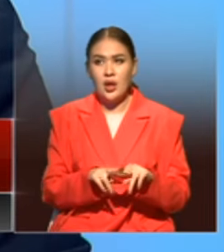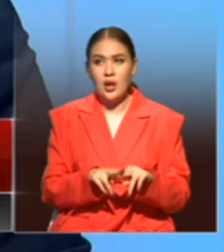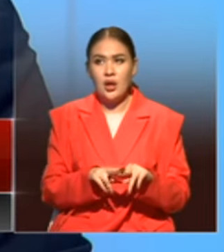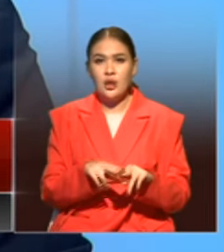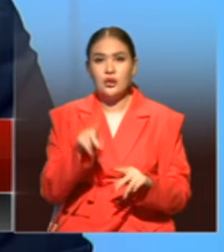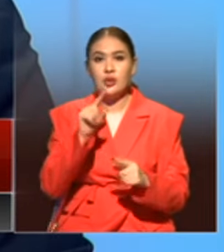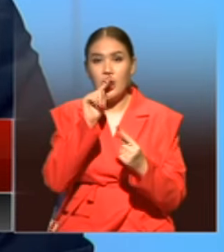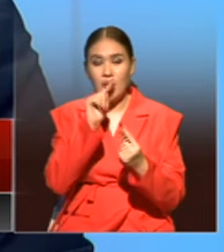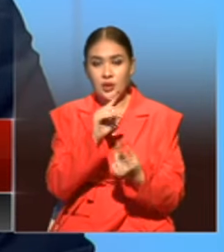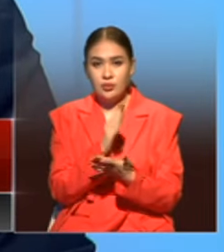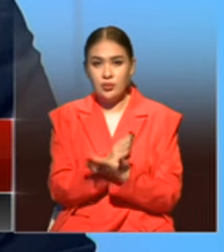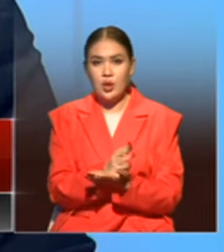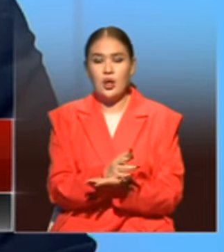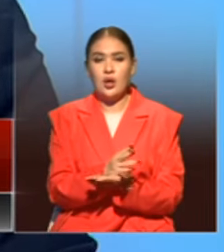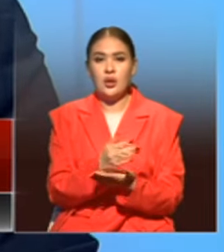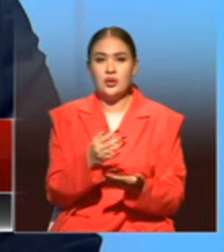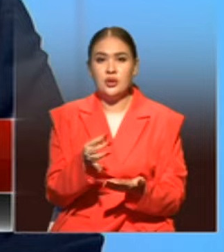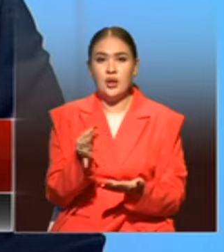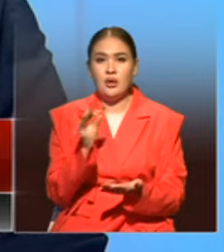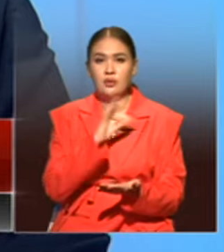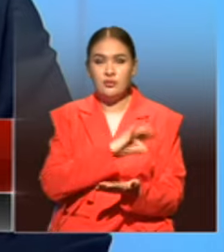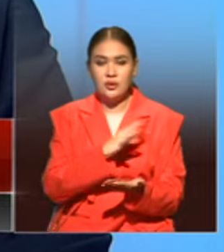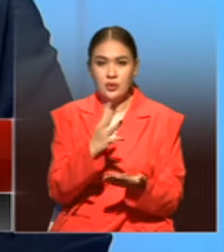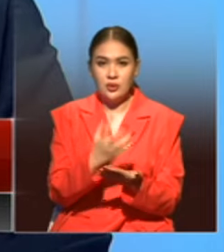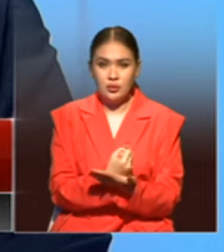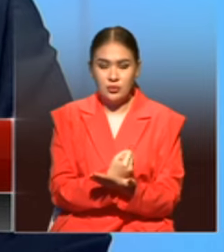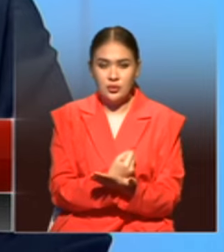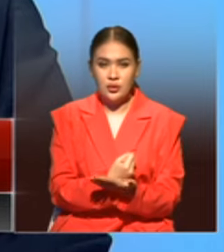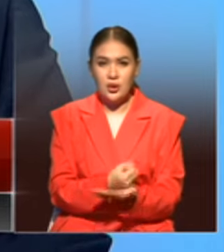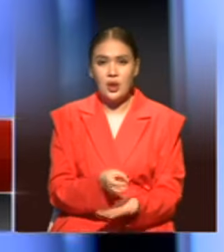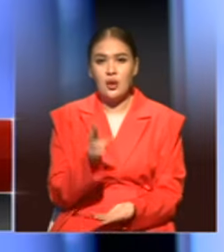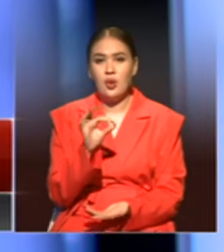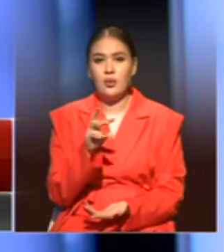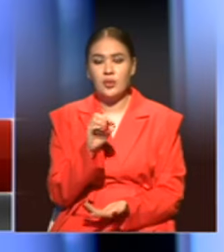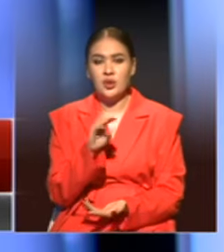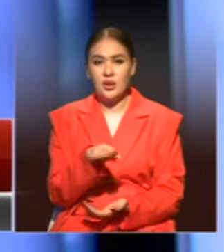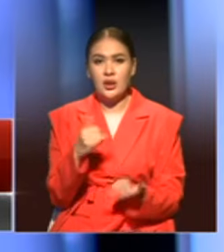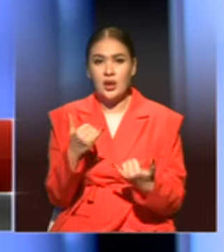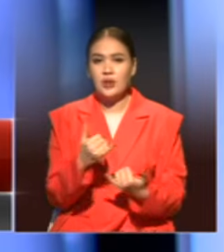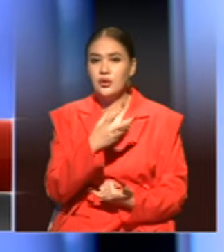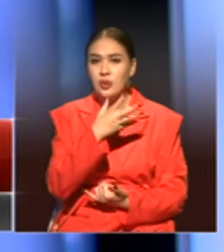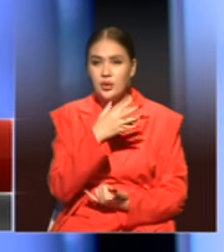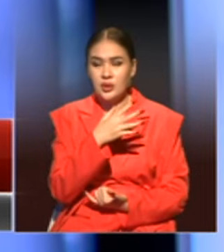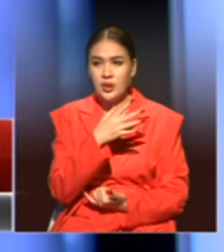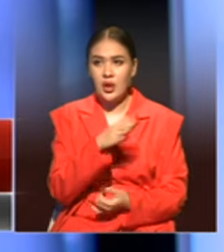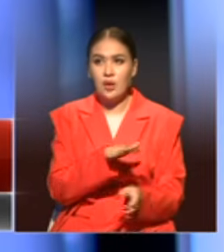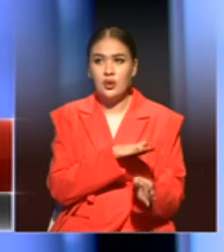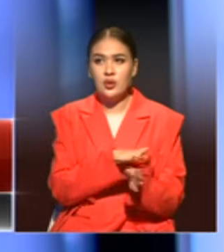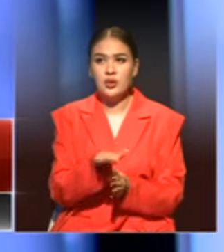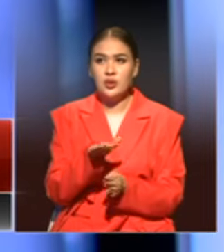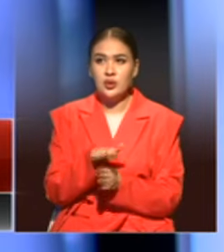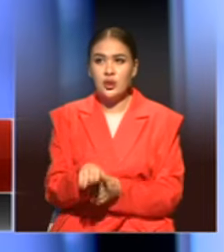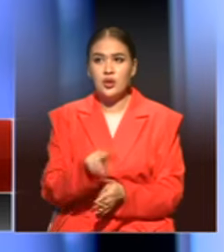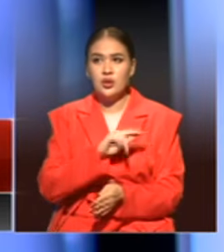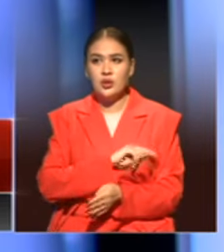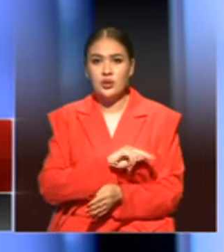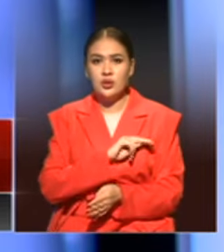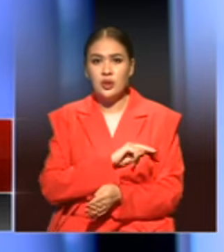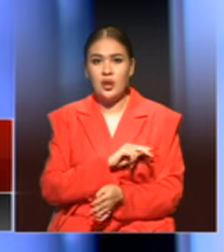органдардың құзыреттілігіне жатады қазіргі таңда. Біздің комитетпен қазіргі таңда осы жергілікті атқарушы органдардың